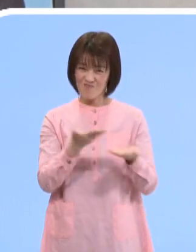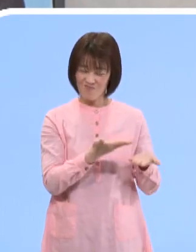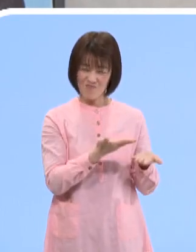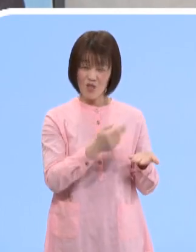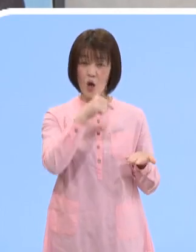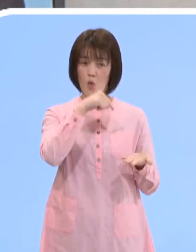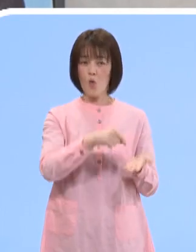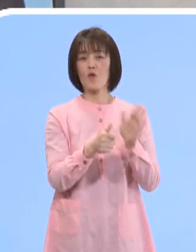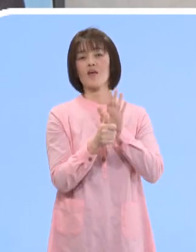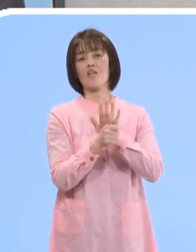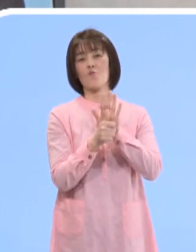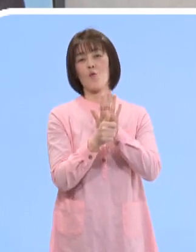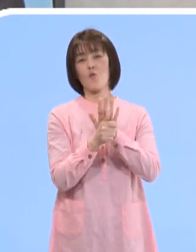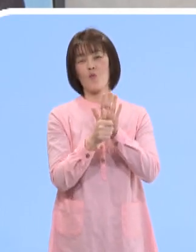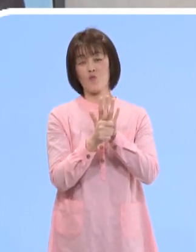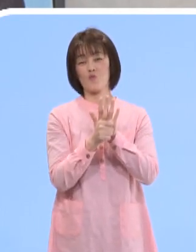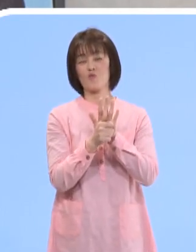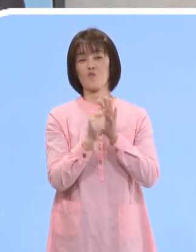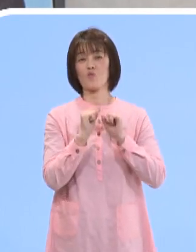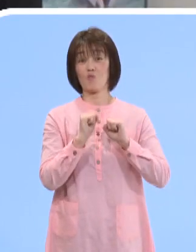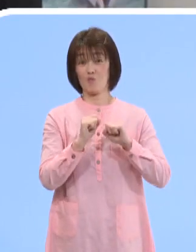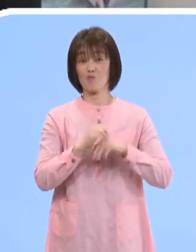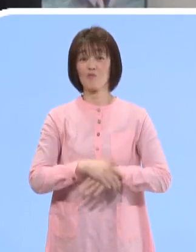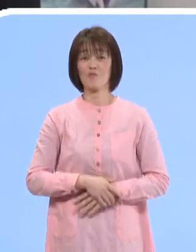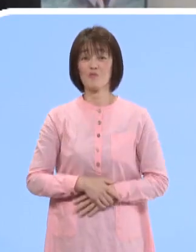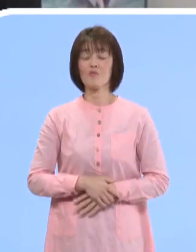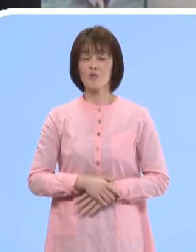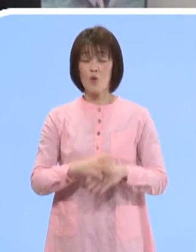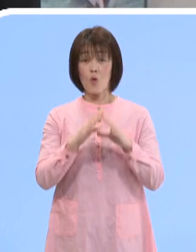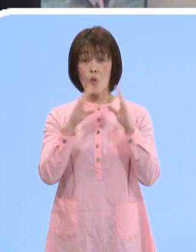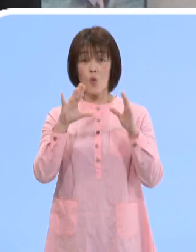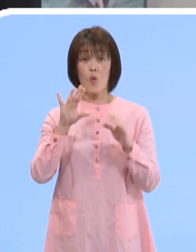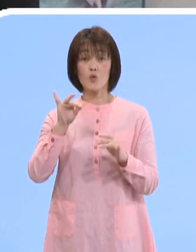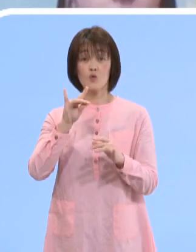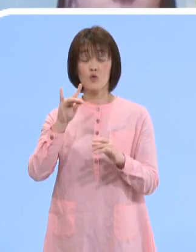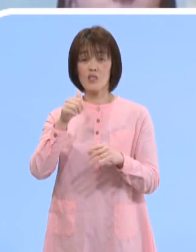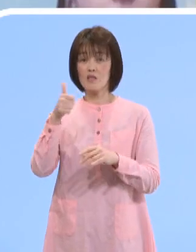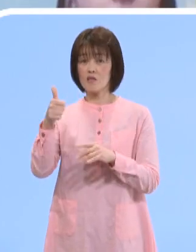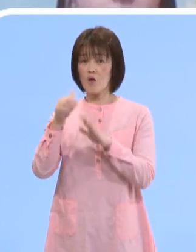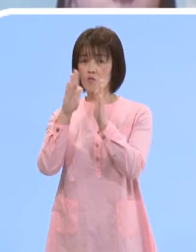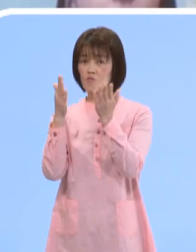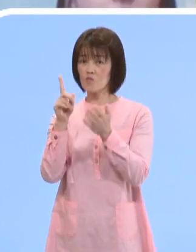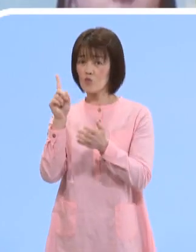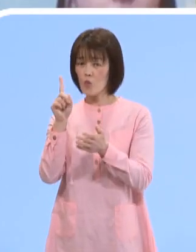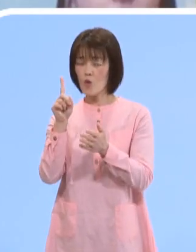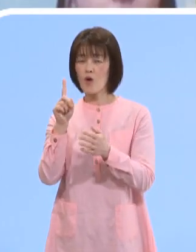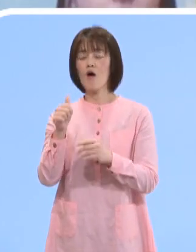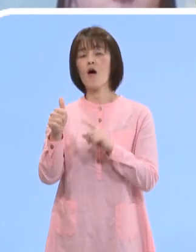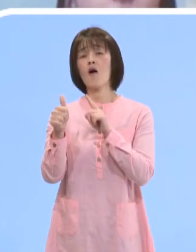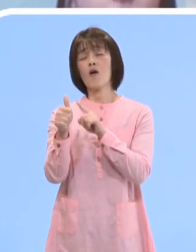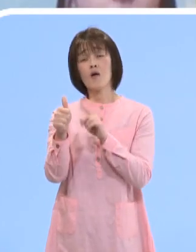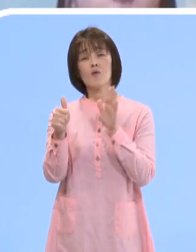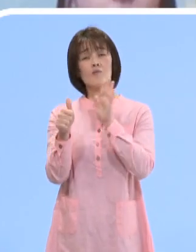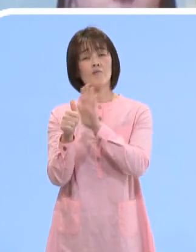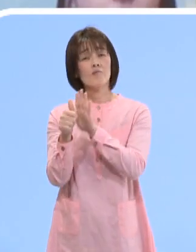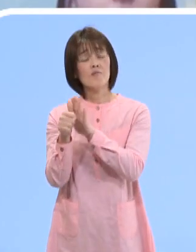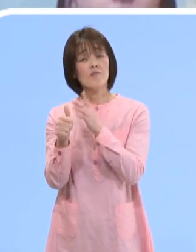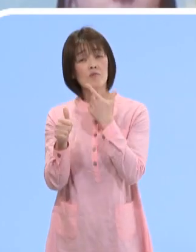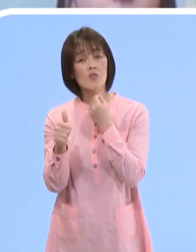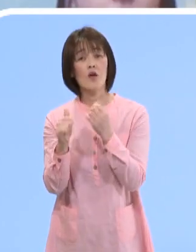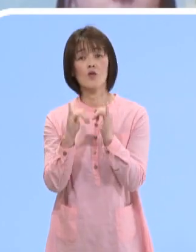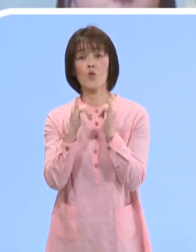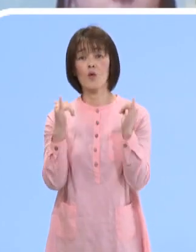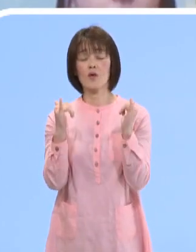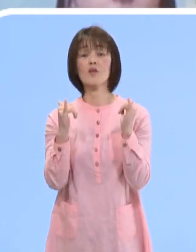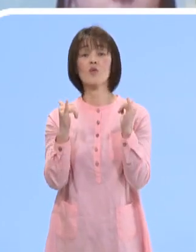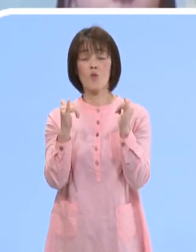して私たちがサポートをさせていただいております。 どんな方ですか、大杉さんは。 彼を助けたいっていう方が本当に周